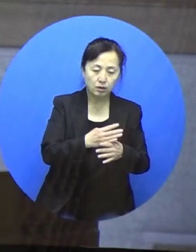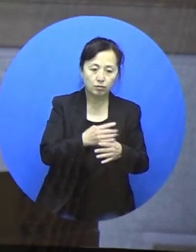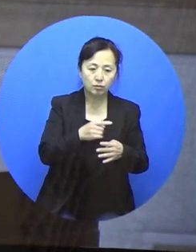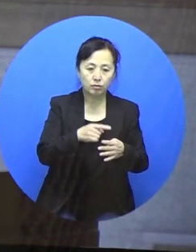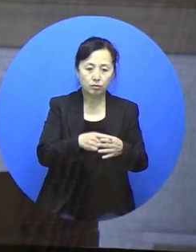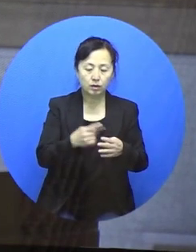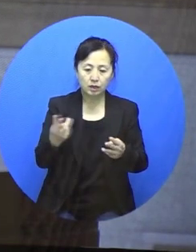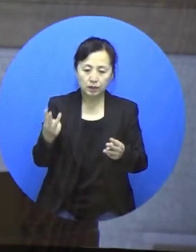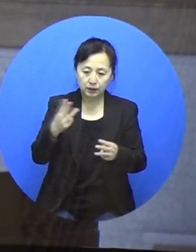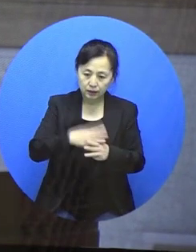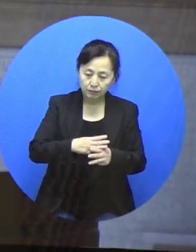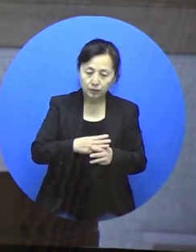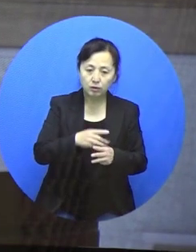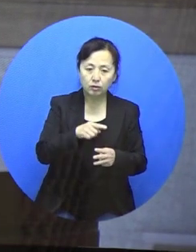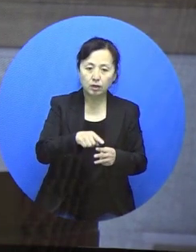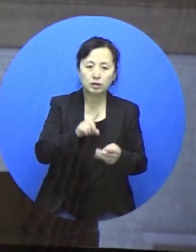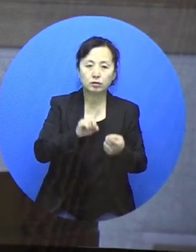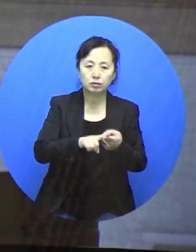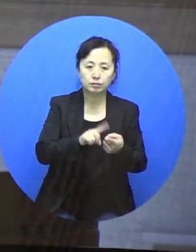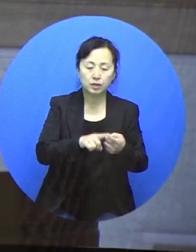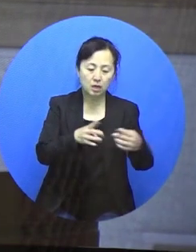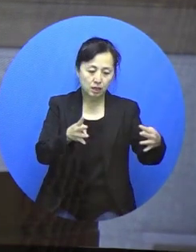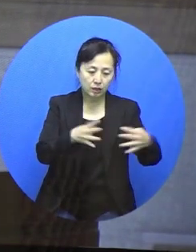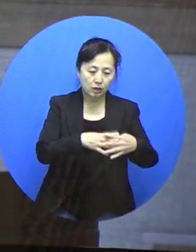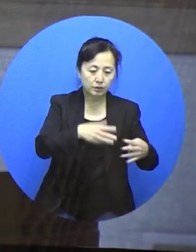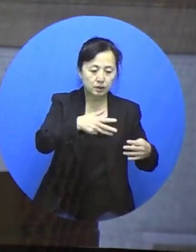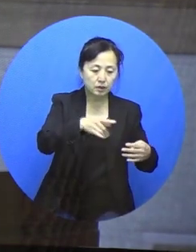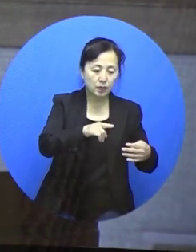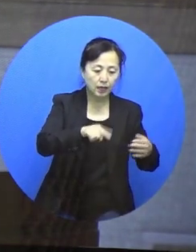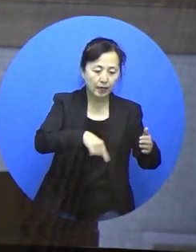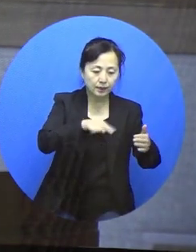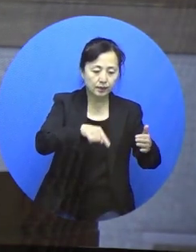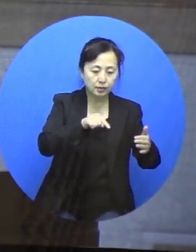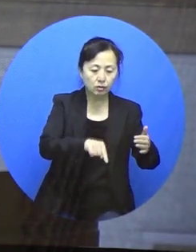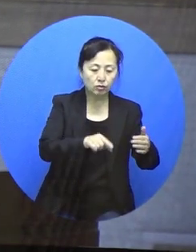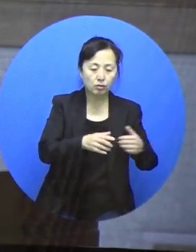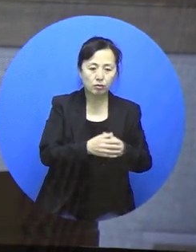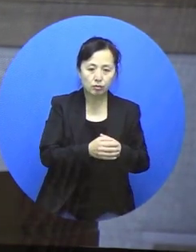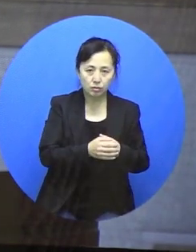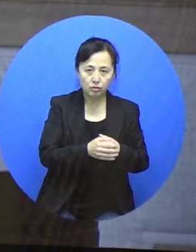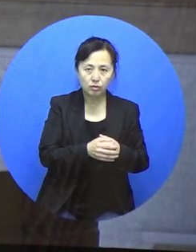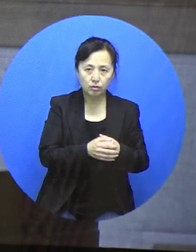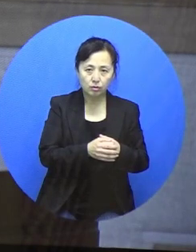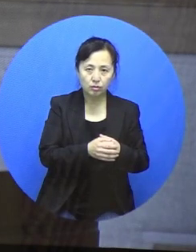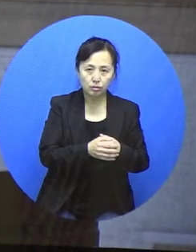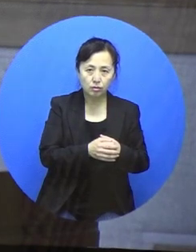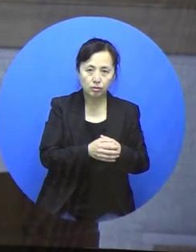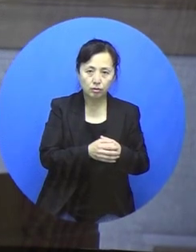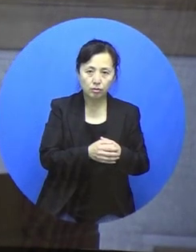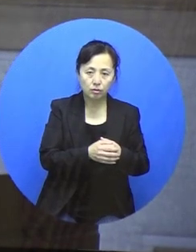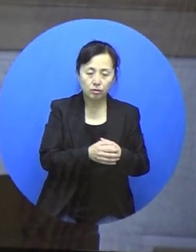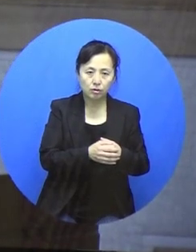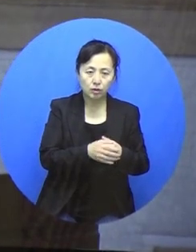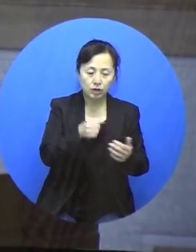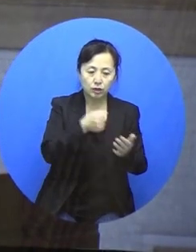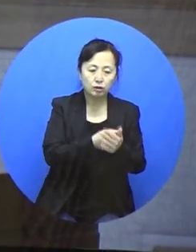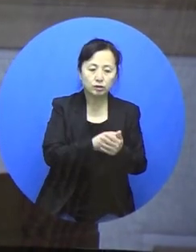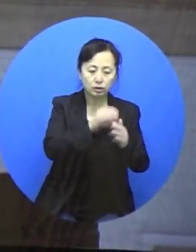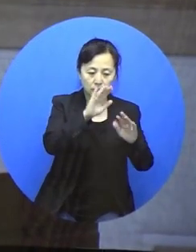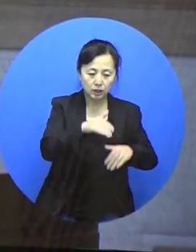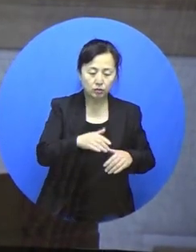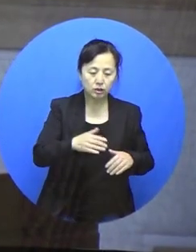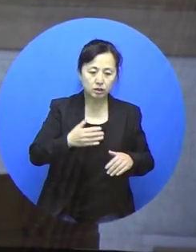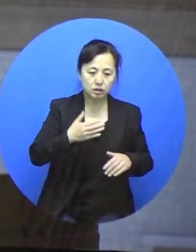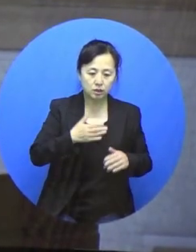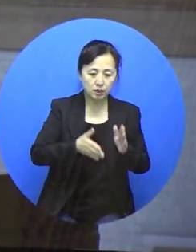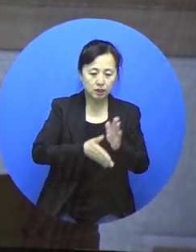그들 협의체의 결정사항이고 또 내부 아마 규정이 아마 아직 없기 때문에 연임 제한 같은 규정이